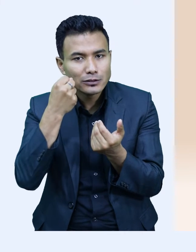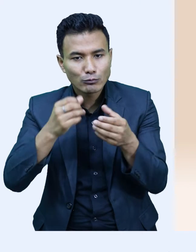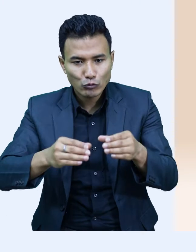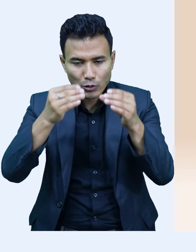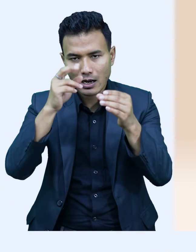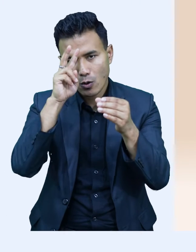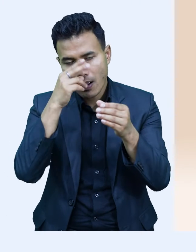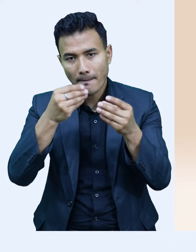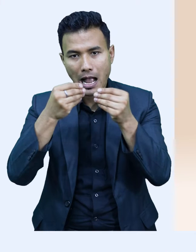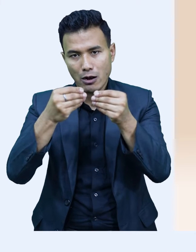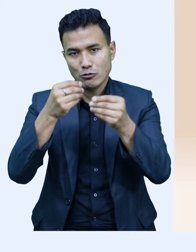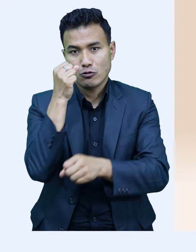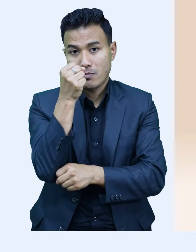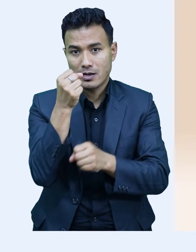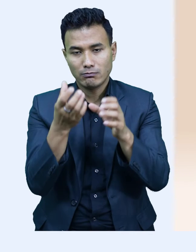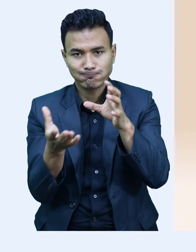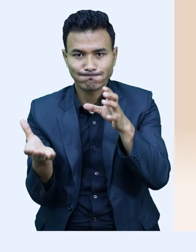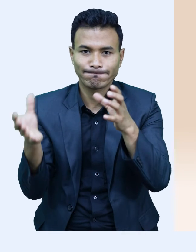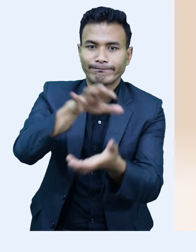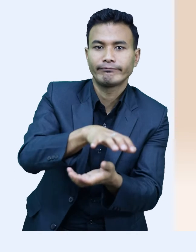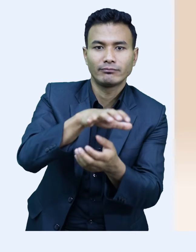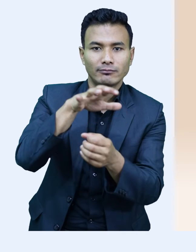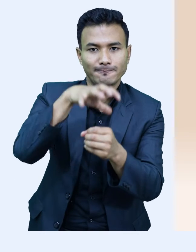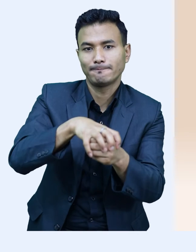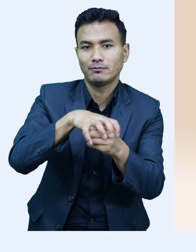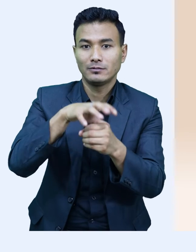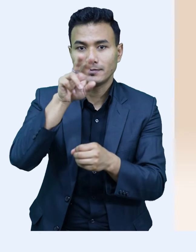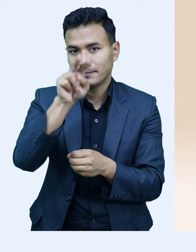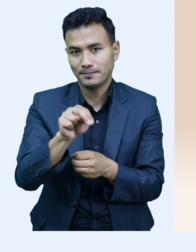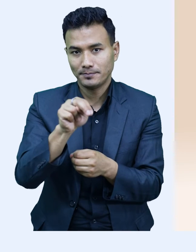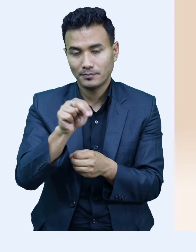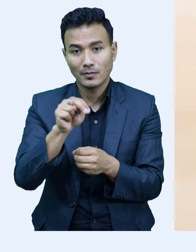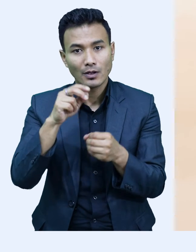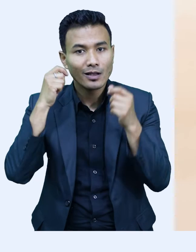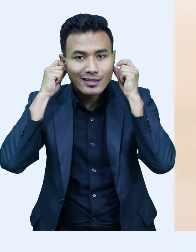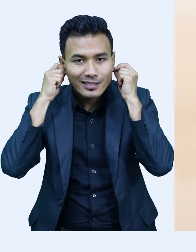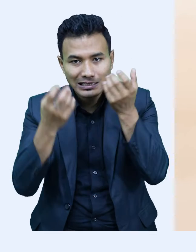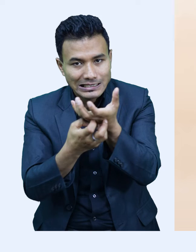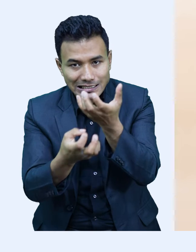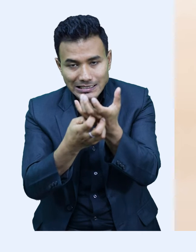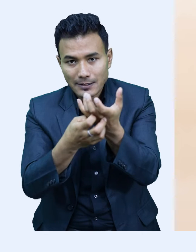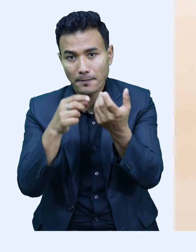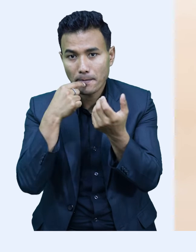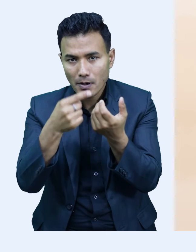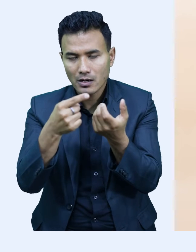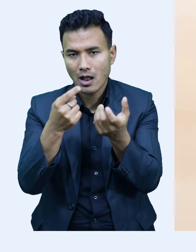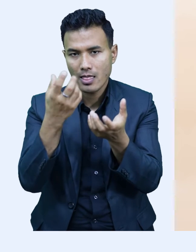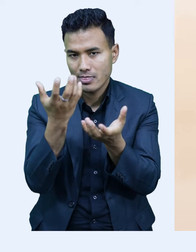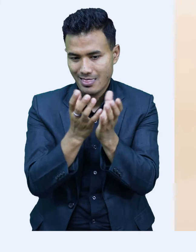जुटको बोरा वा यस्तै बाक्लो भिजेको कपडाले एकैपटक सिलिन्डर छोपेर पनि आगो निभाउन सकिन्छ। कराईको तेलमा आगो